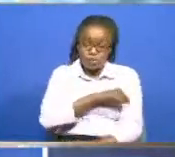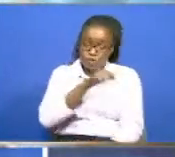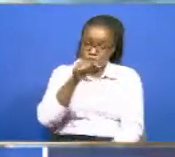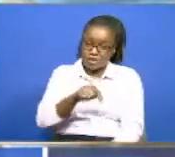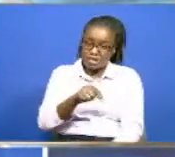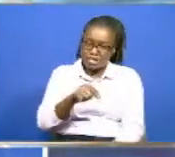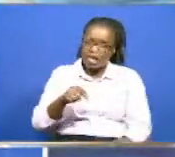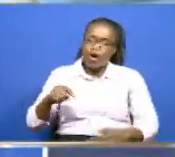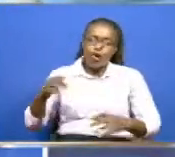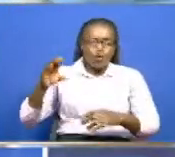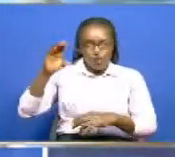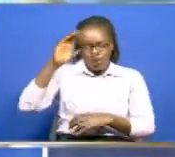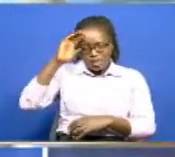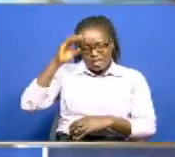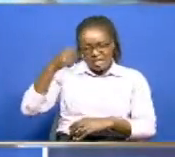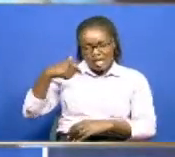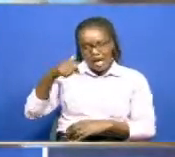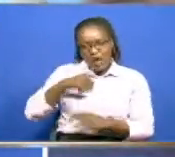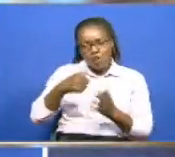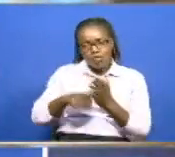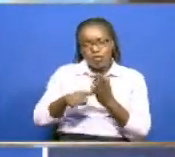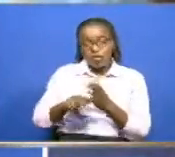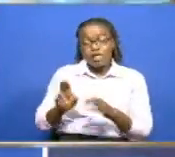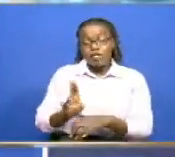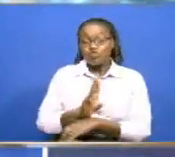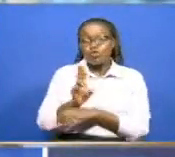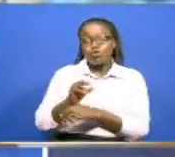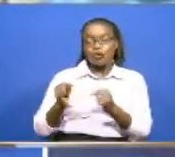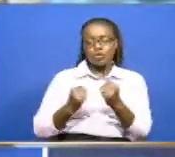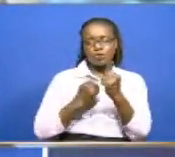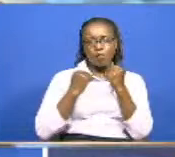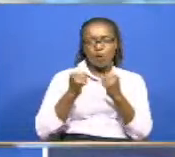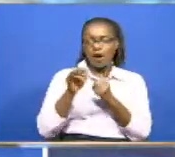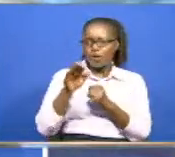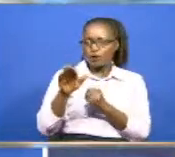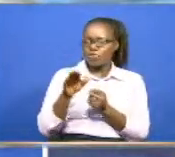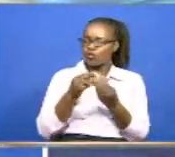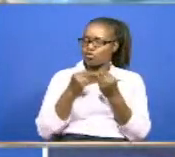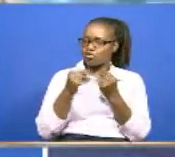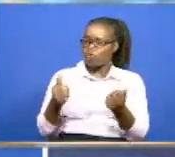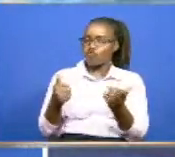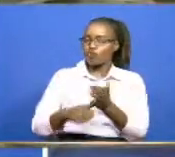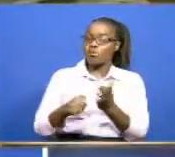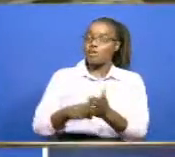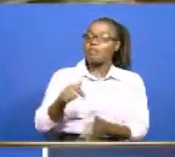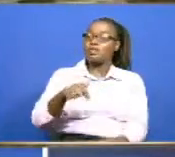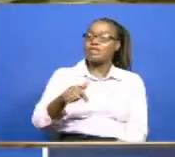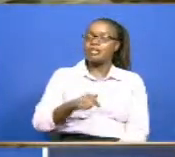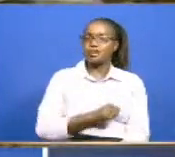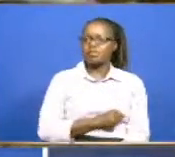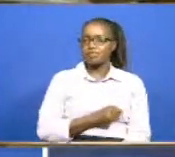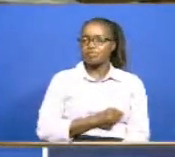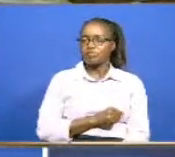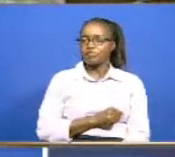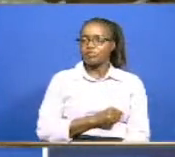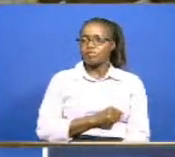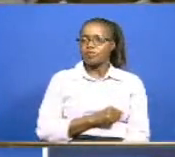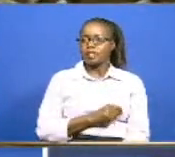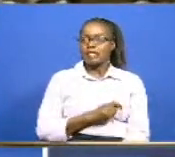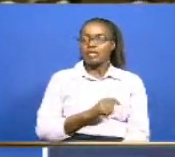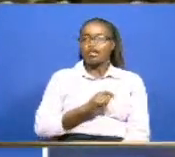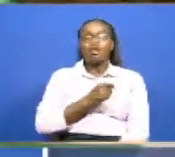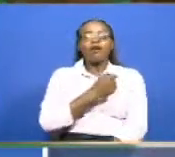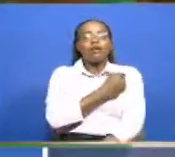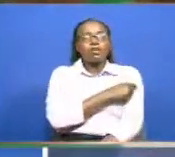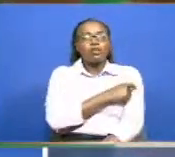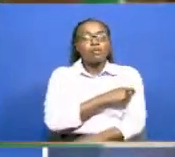plight and use your executive powers, yes. To alleviate this problem. Hospitali ya kitaifa ya Kenyatta ambayo ni